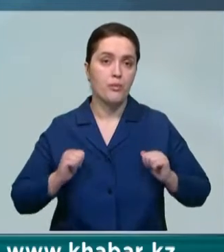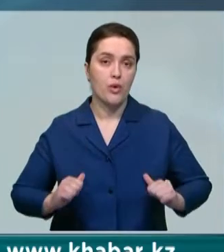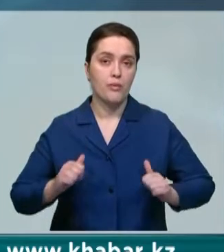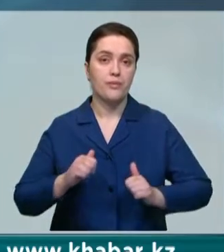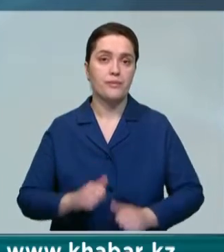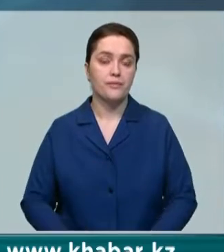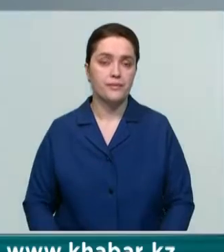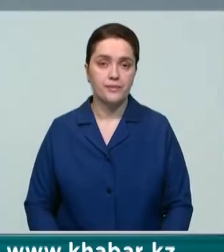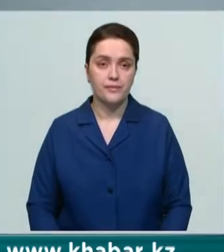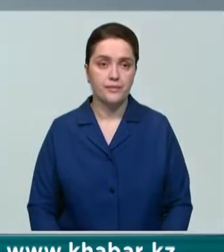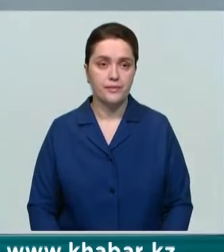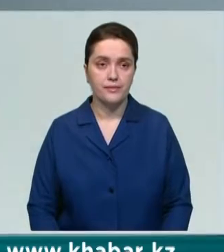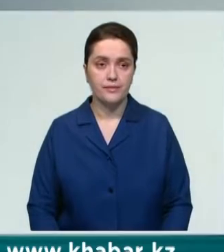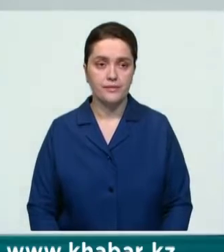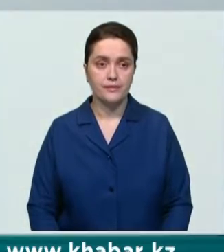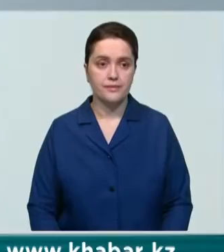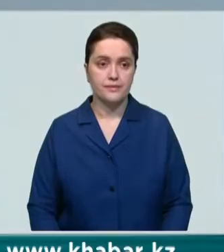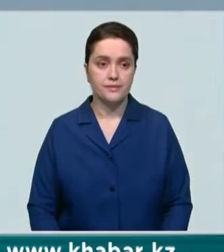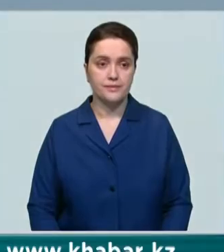осадков.